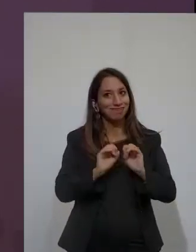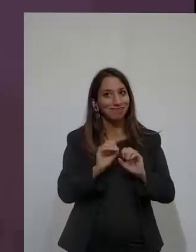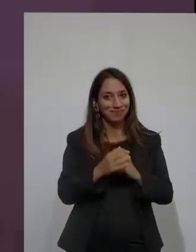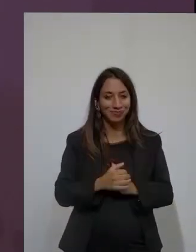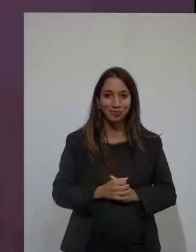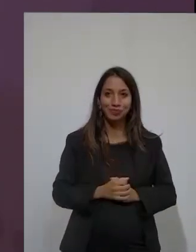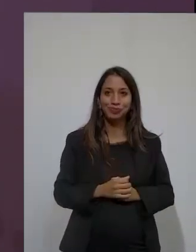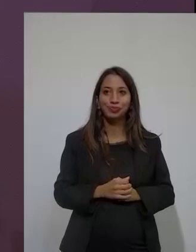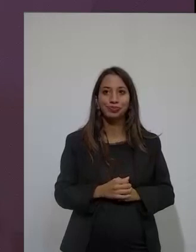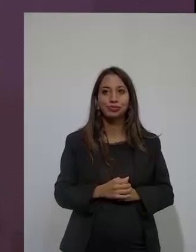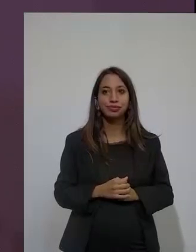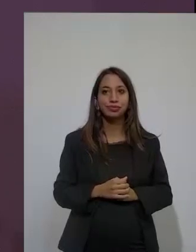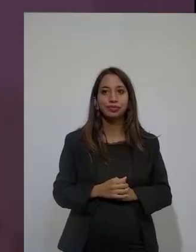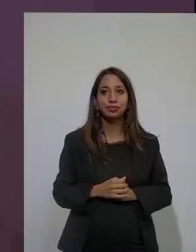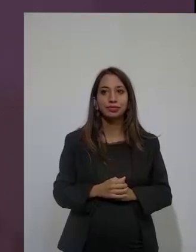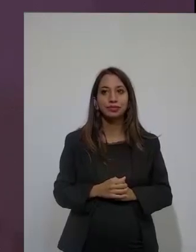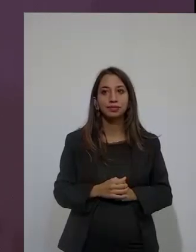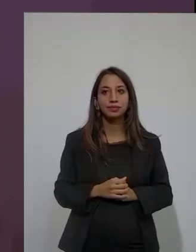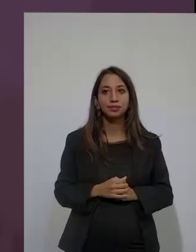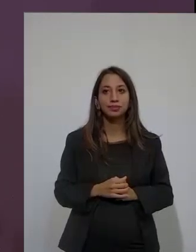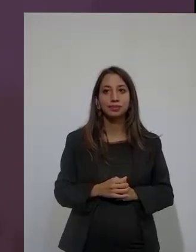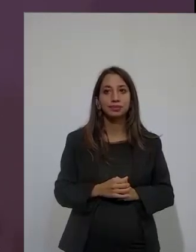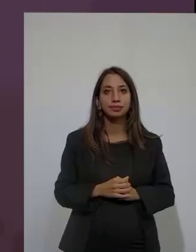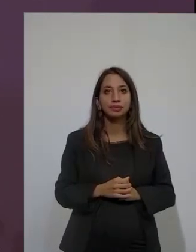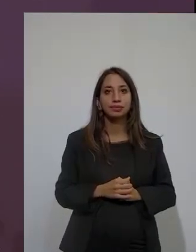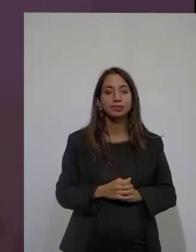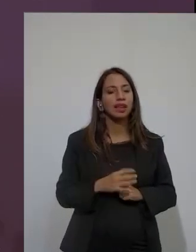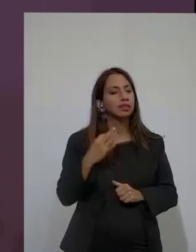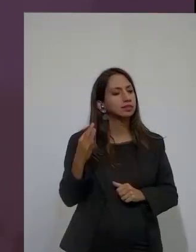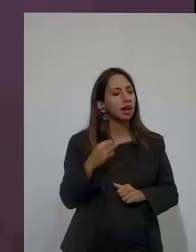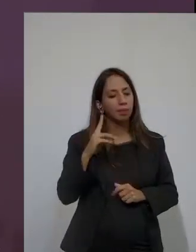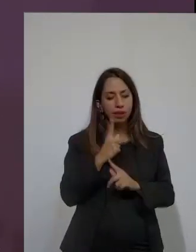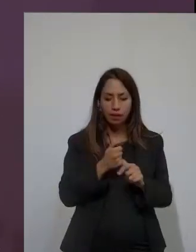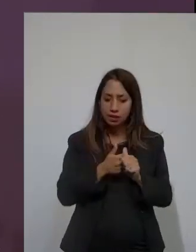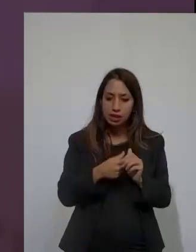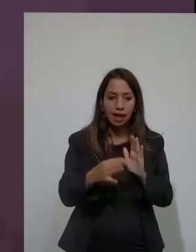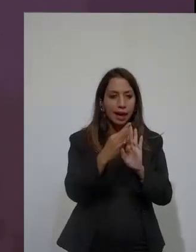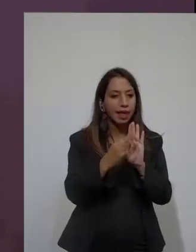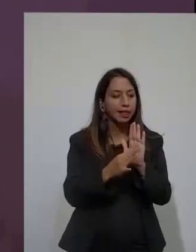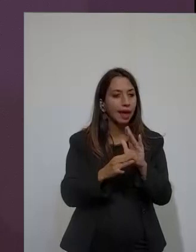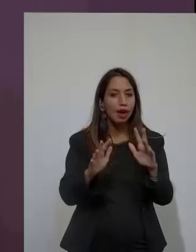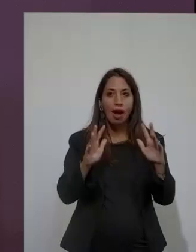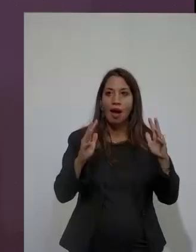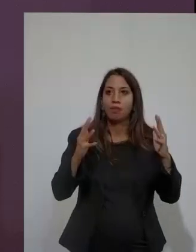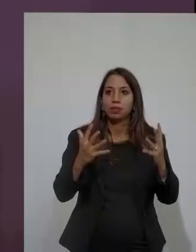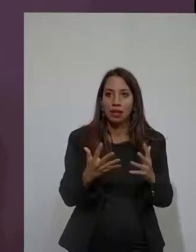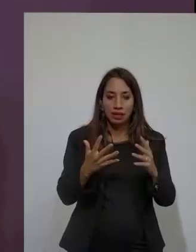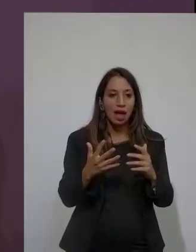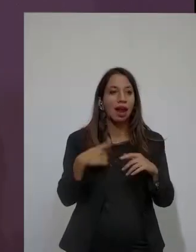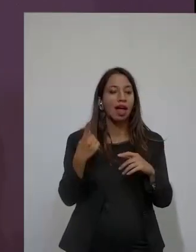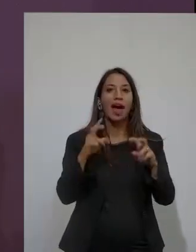più a criteri ambientali e quindi ricorso alle fonti energetiche